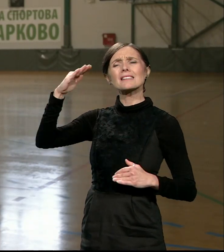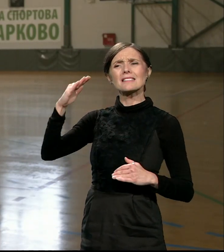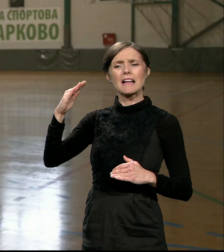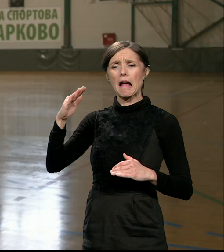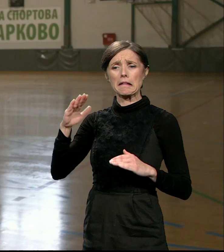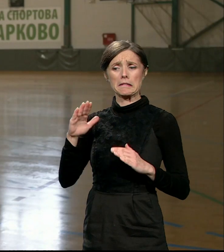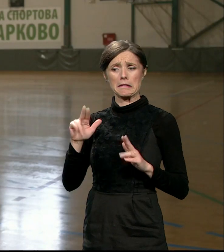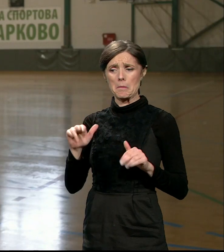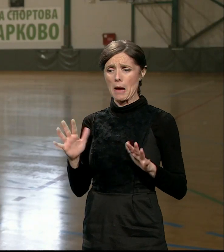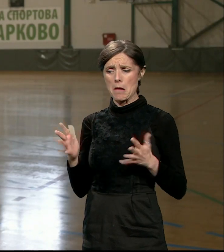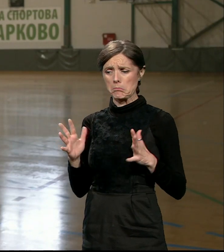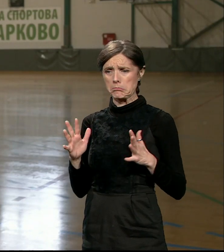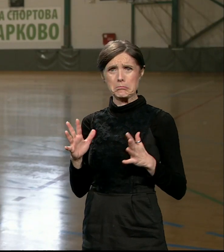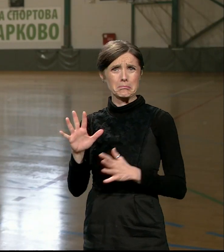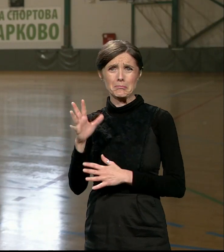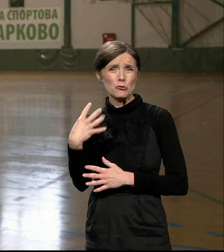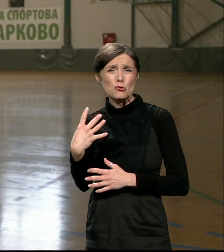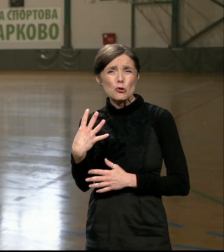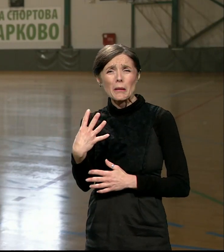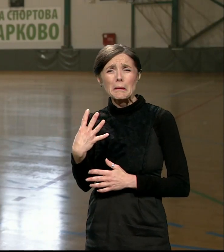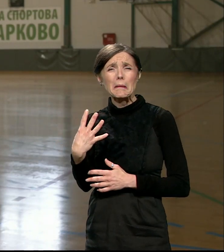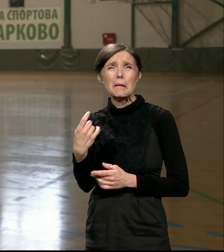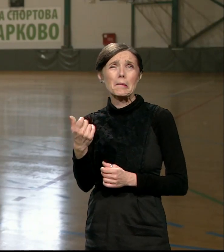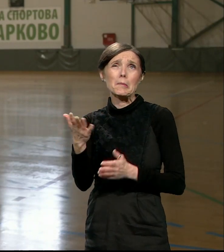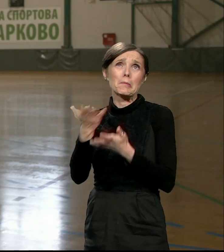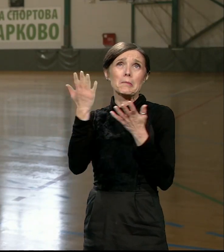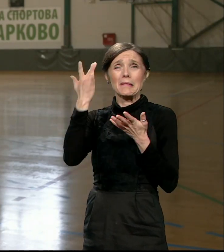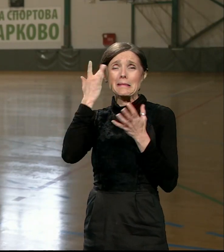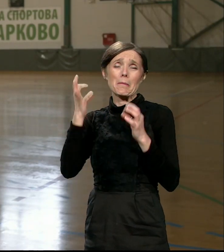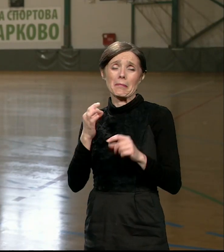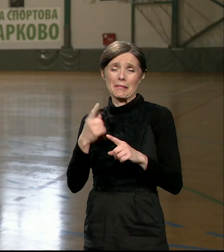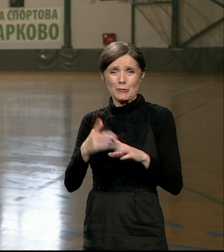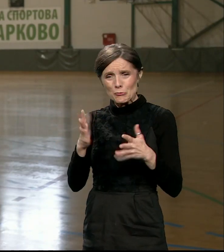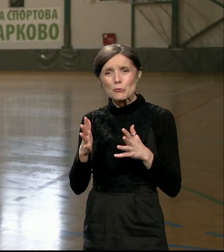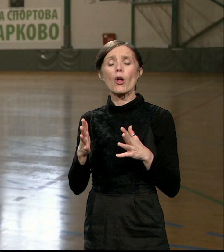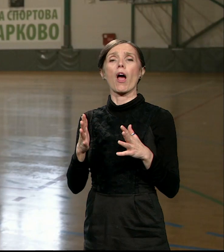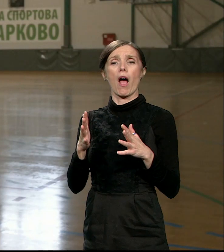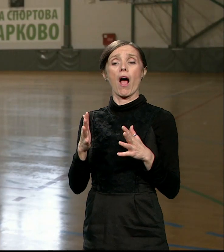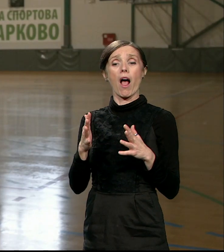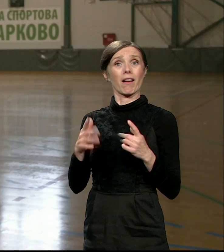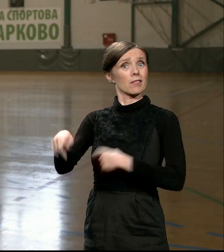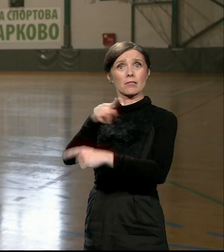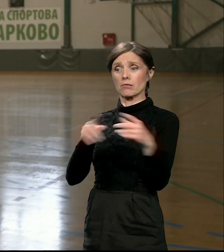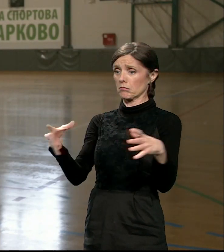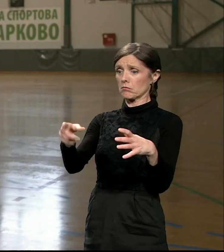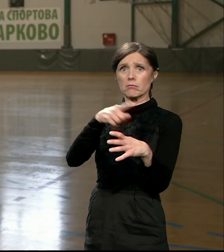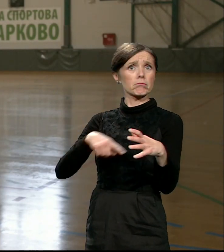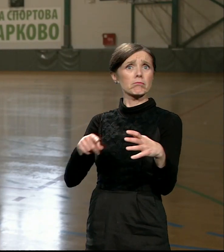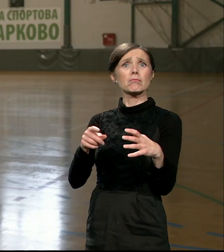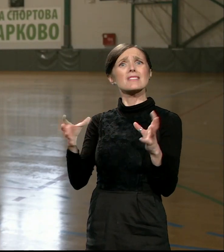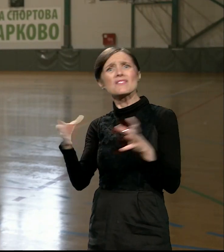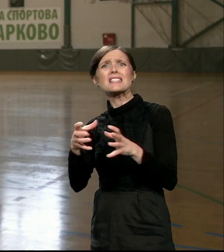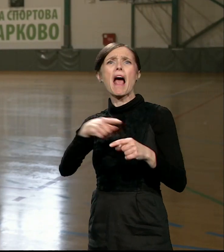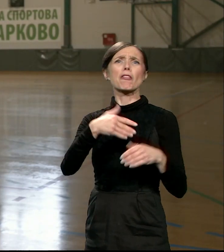najstariji igrač ima oko 40, da sad ne ulazimo. I oni stvarno fantastično